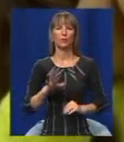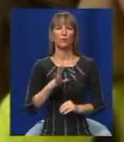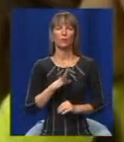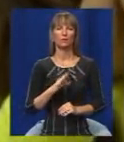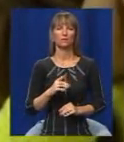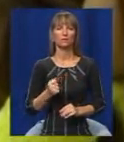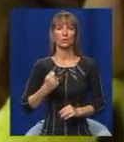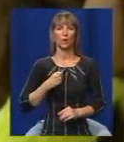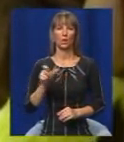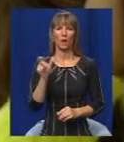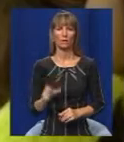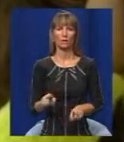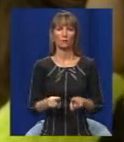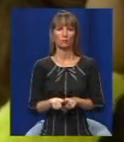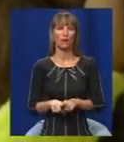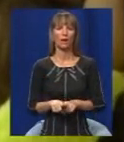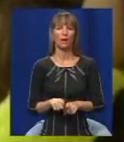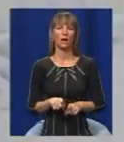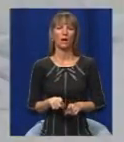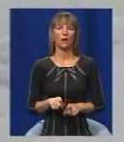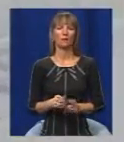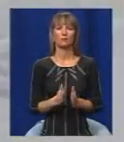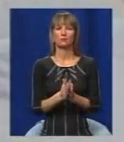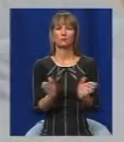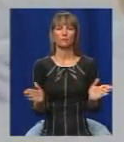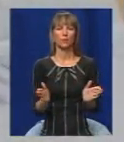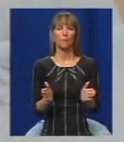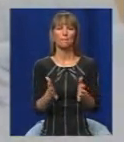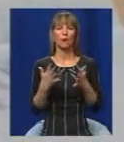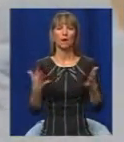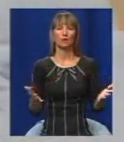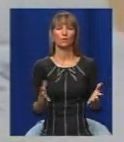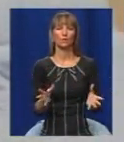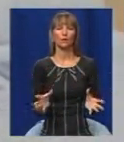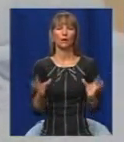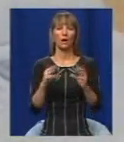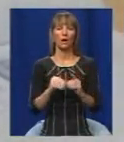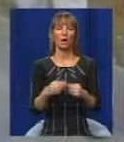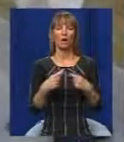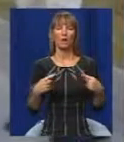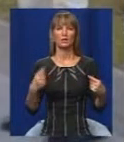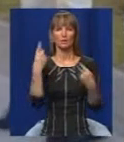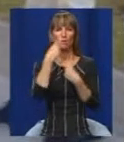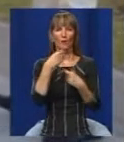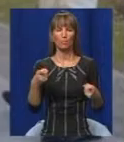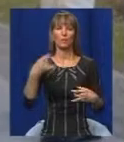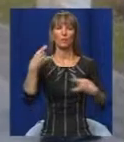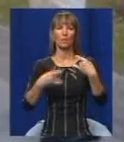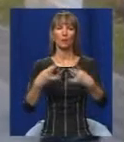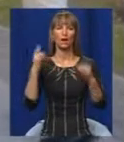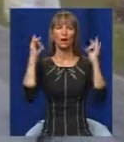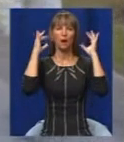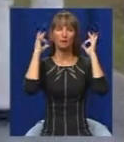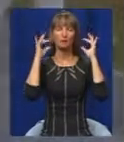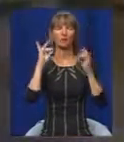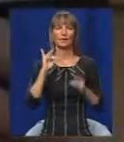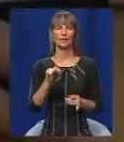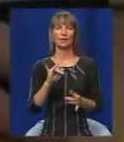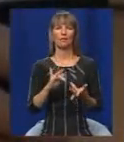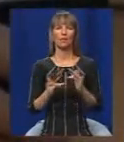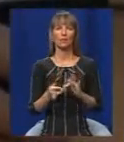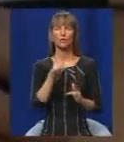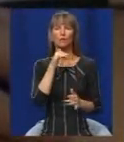Спектр журналістської діяльності надзвичайно широкий, адже він охоплює друковані засоби інформації, телебачення, радіо та інтернет.